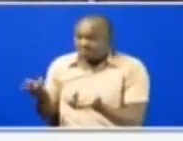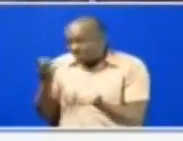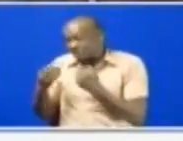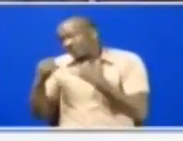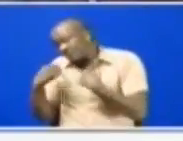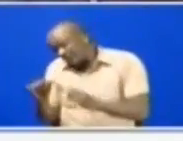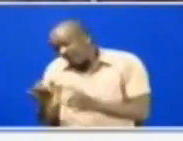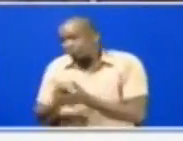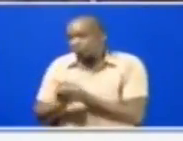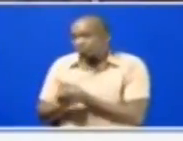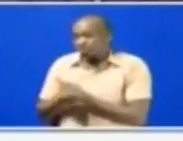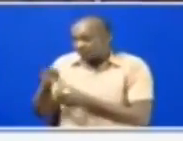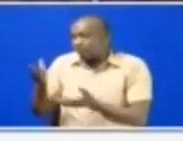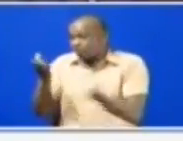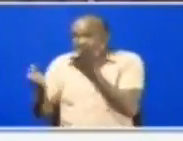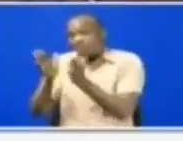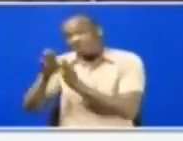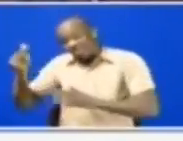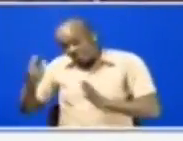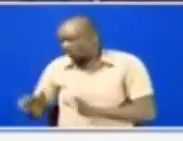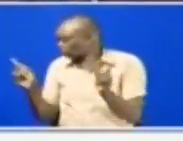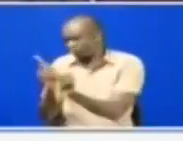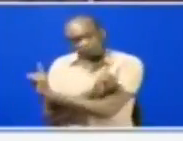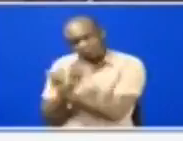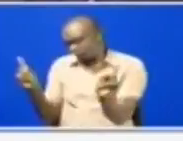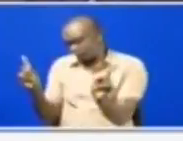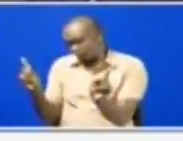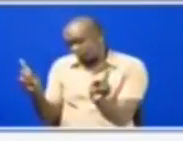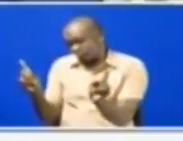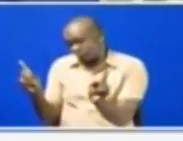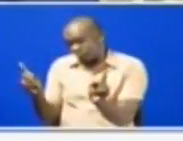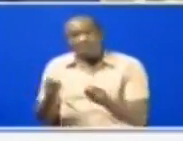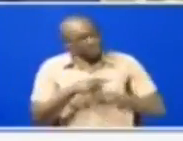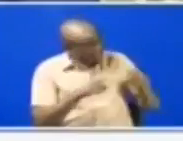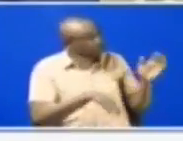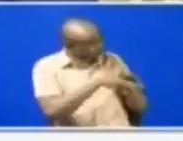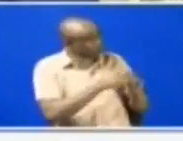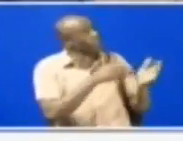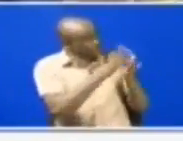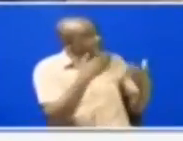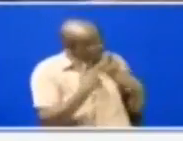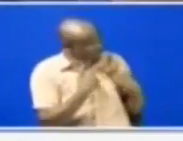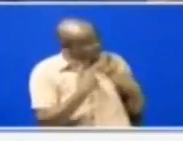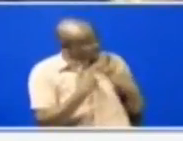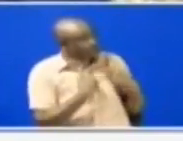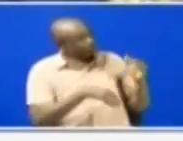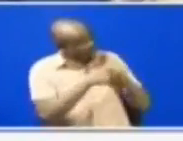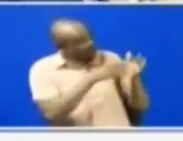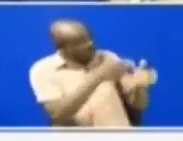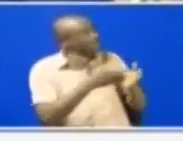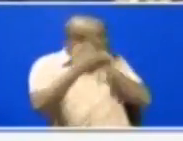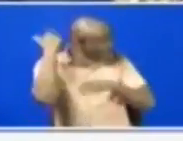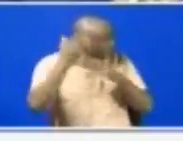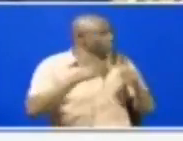unajaribu kujikompea na mtu fulani. No, hapana. Naam, lakini kandanda inalipa? Kandanda ama sahi, hasa kandanda ya siku zile, kwa sababu